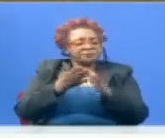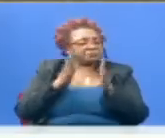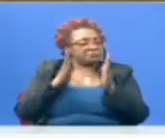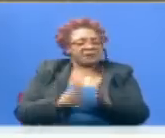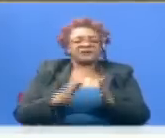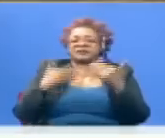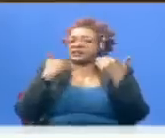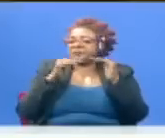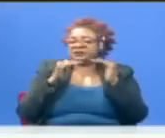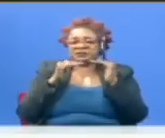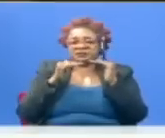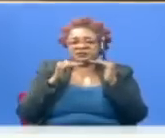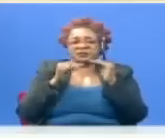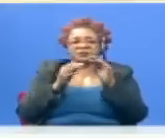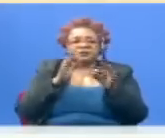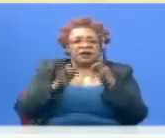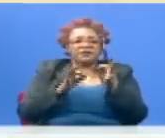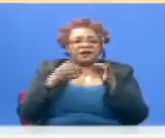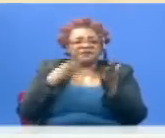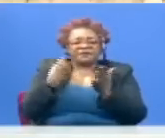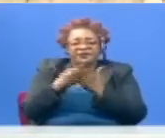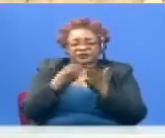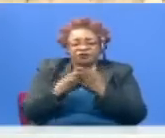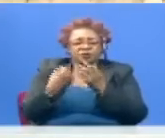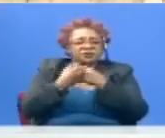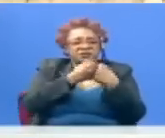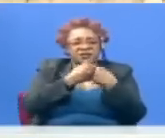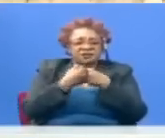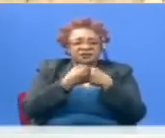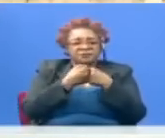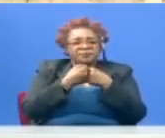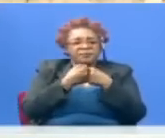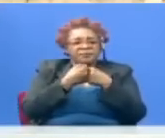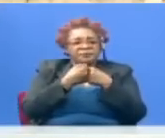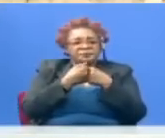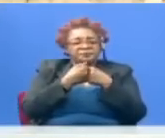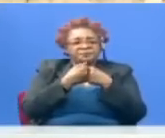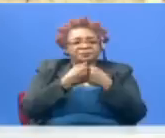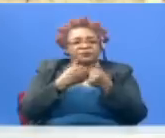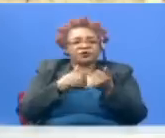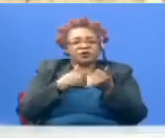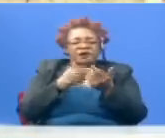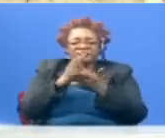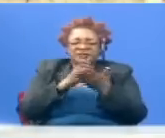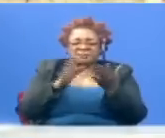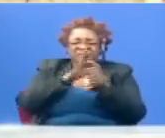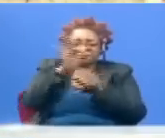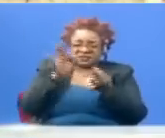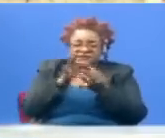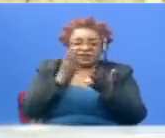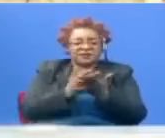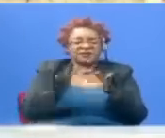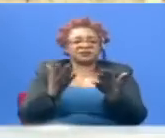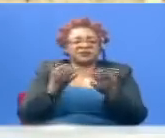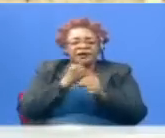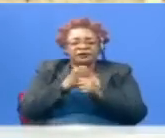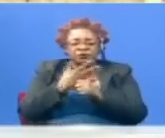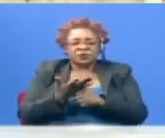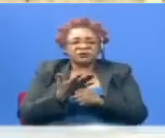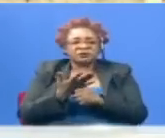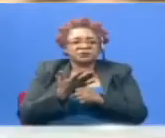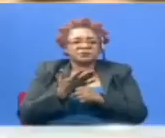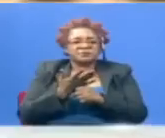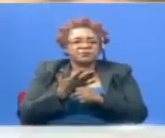So hata kama nime face financial challenge ya kupata specific gears, what do I do? Naenda natumia